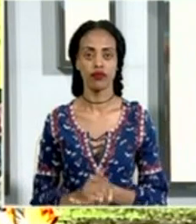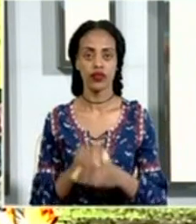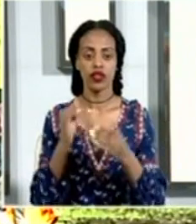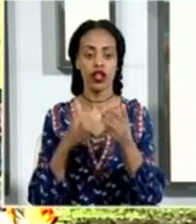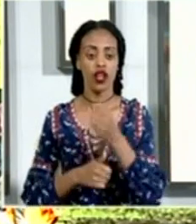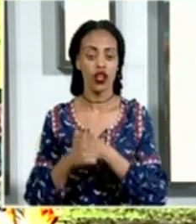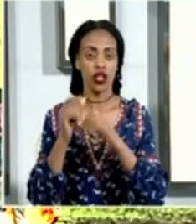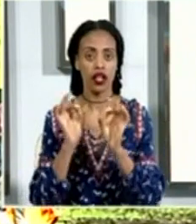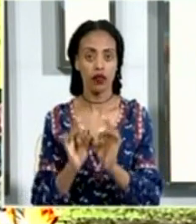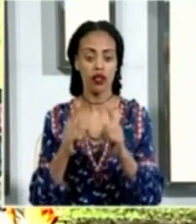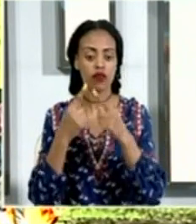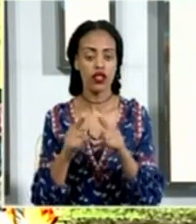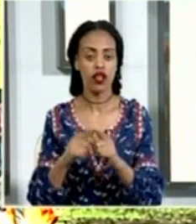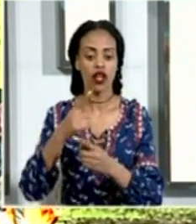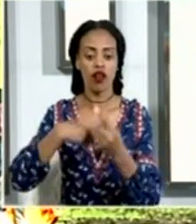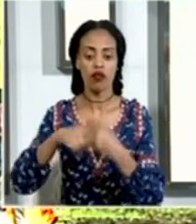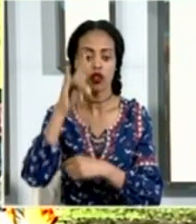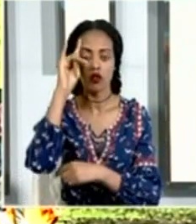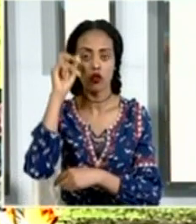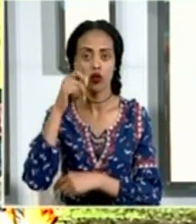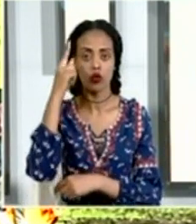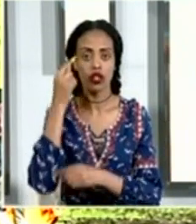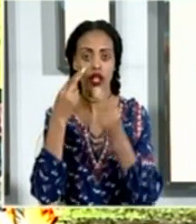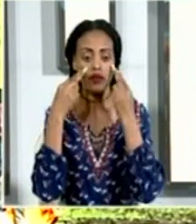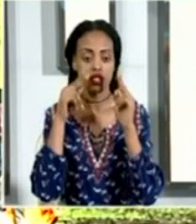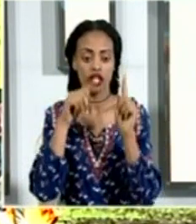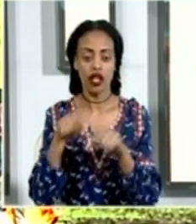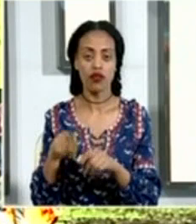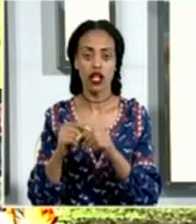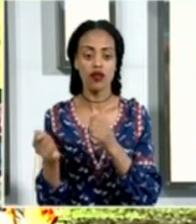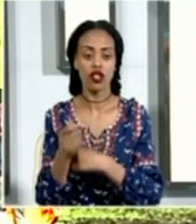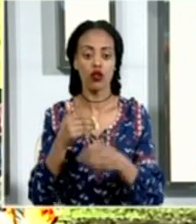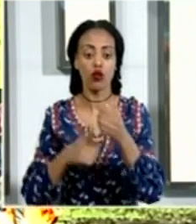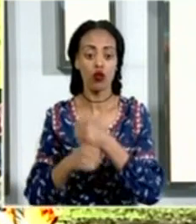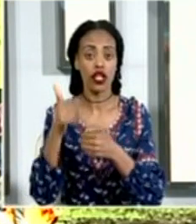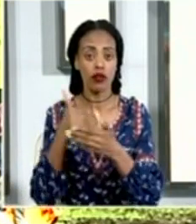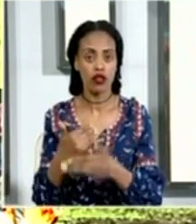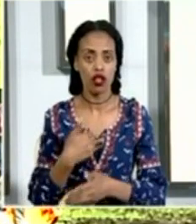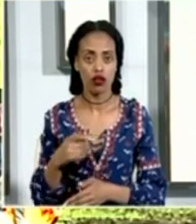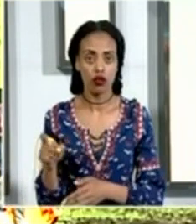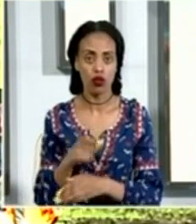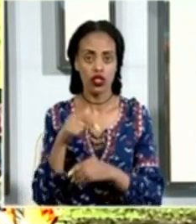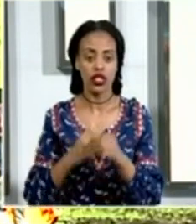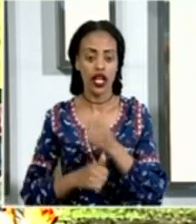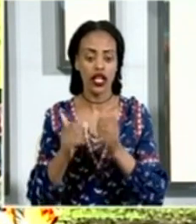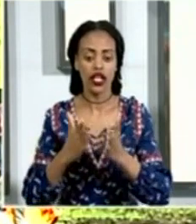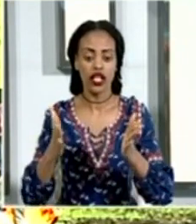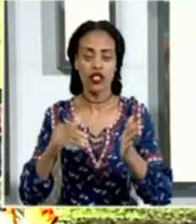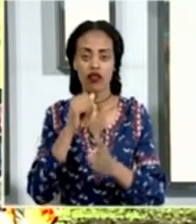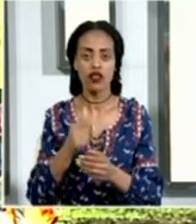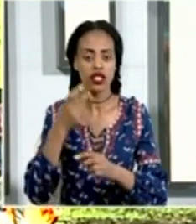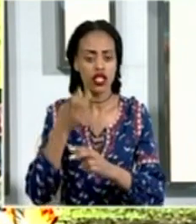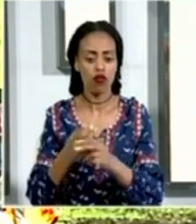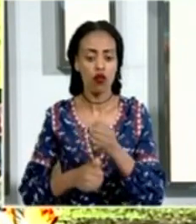ሓደጋ ወራር ዕስለን በጣ ብዝተፈላለዩ ከባብታት ዞባ ደቡብ ካብ ዝረአን ኣብዚ ኣብ ዘራእቲ ጉድኣት የብፅሕን ተሃለወ እቲ ሓደጋ ንኸይጋደድን ዝኸፍአ